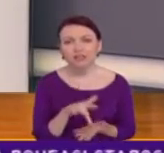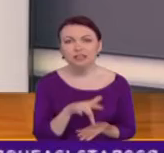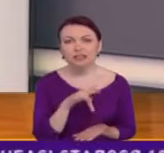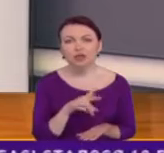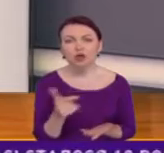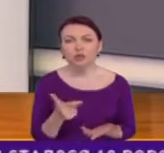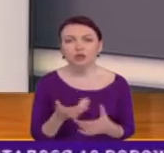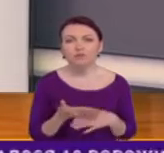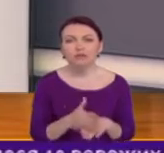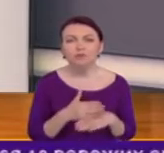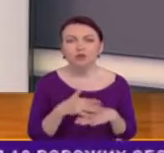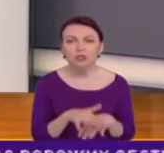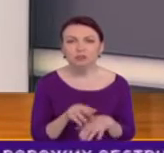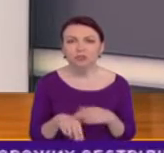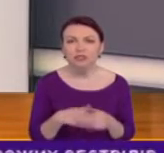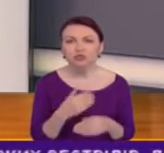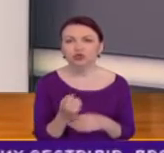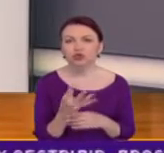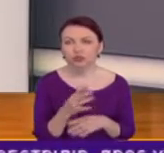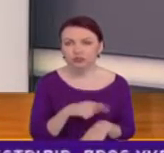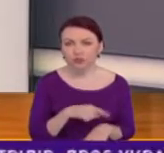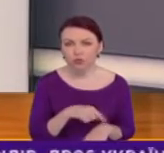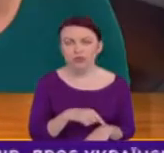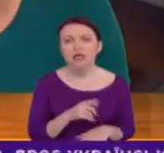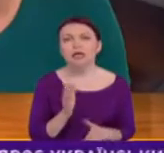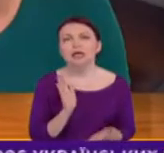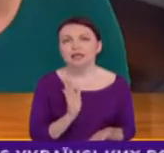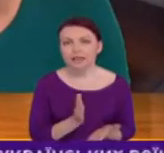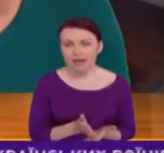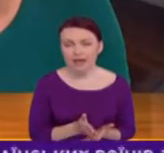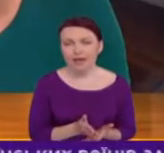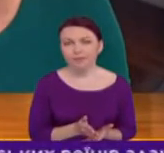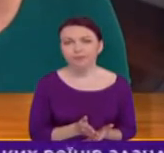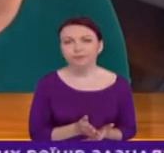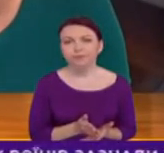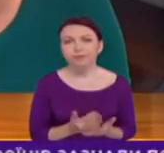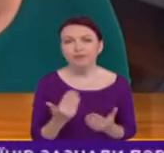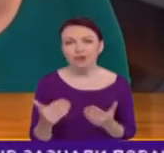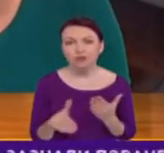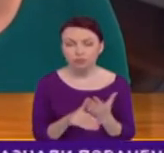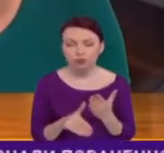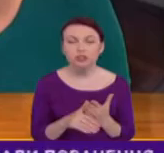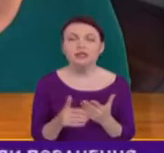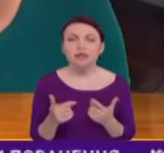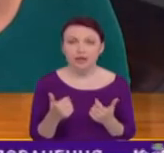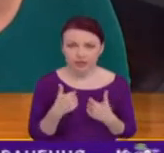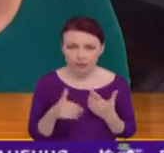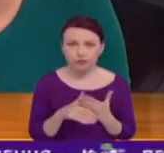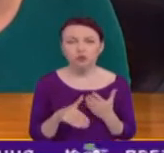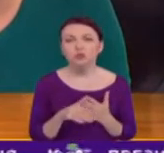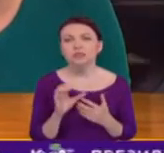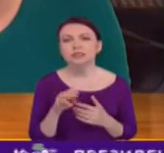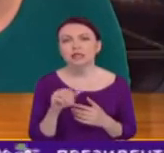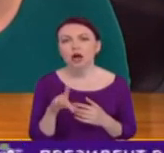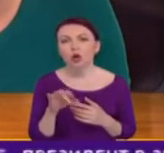взаємодії після 14 години. Там є працюю я, працює Анна Вікторовна Старостенко,